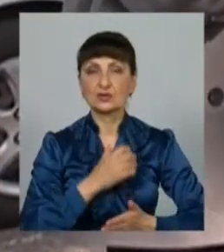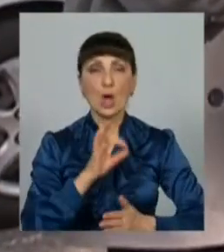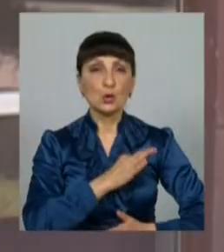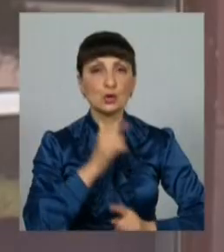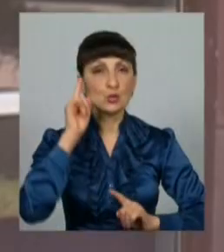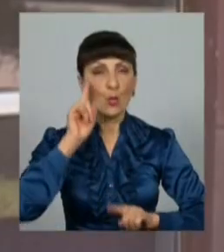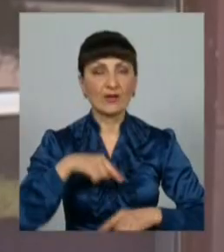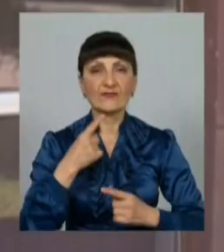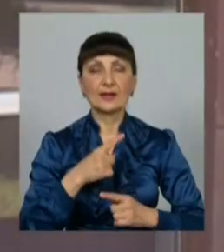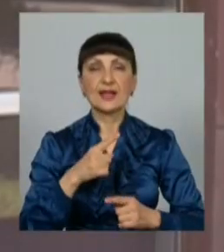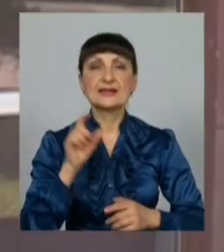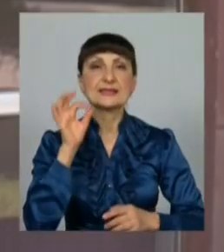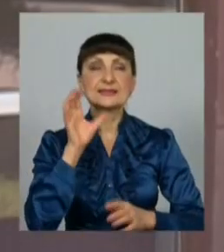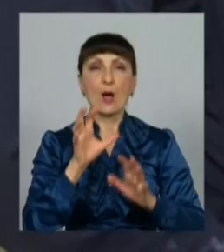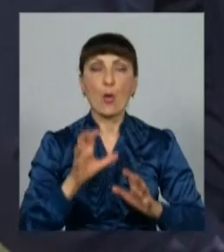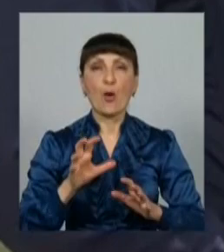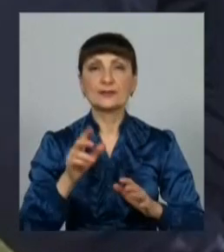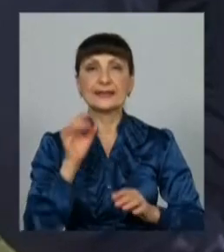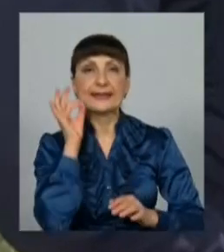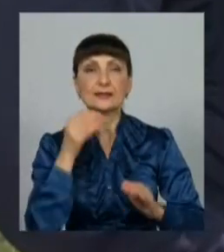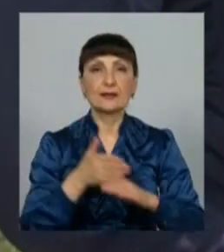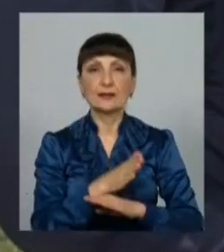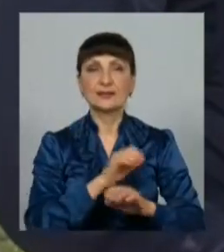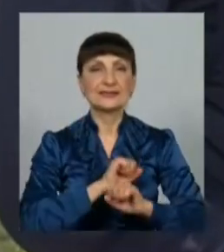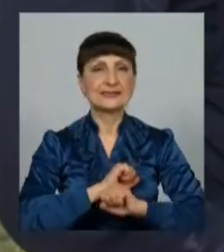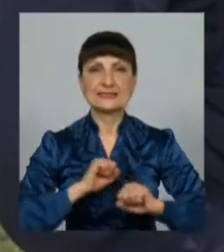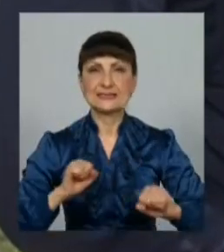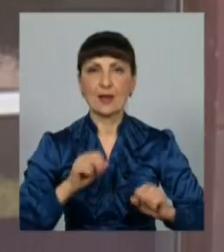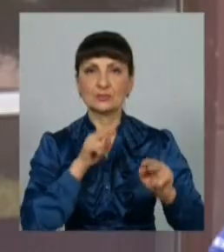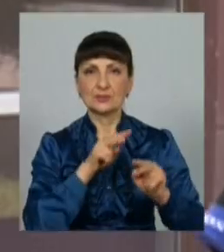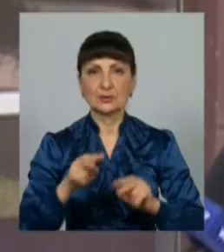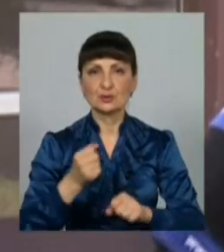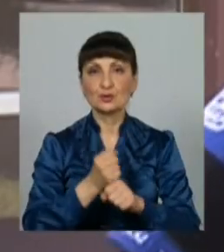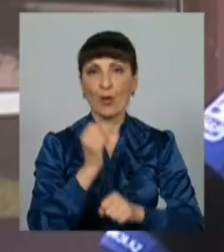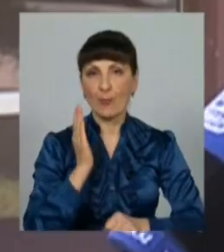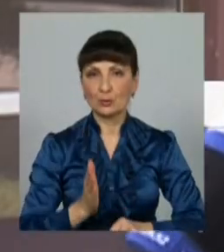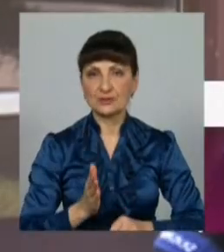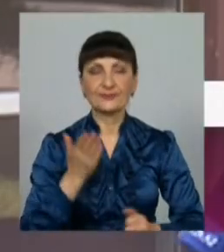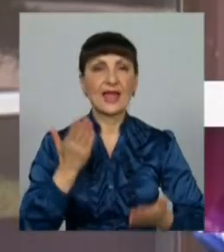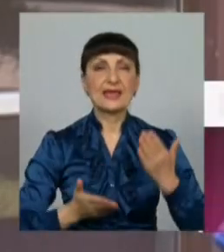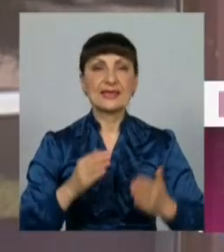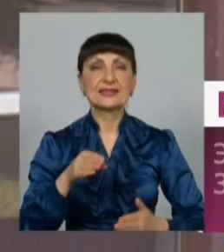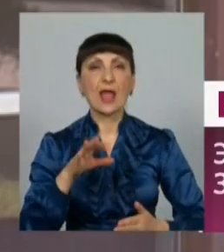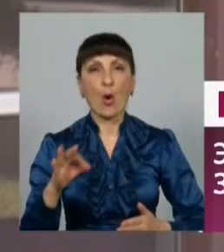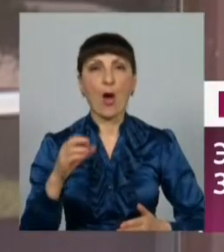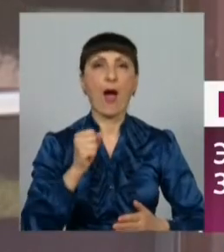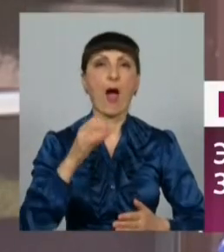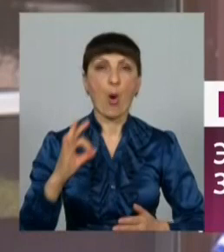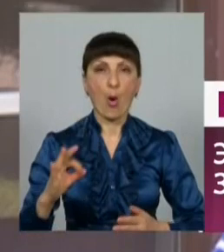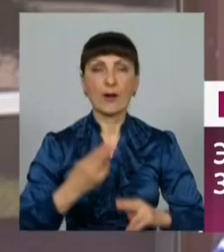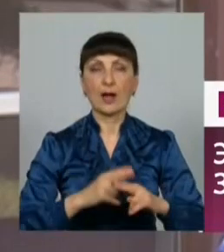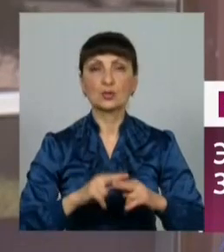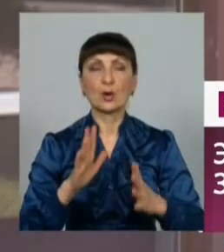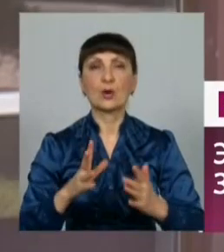что обойти закон не получится так как его реализация будет на строгом контроле если в ту ооо который владеет